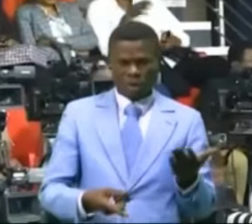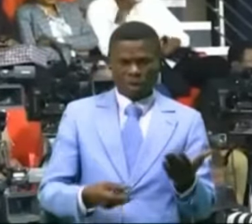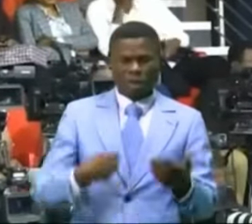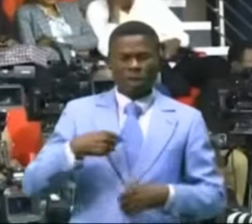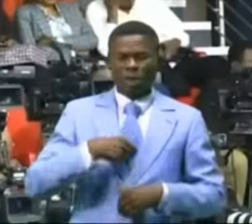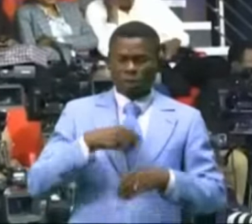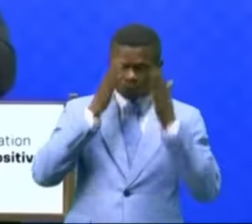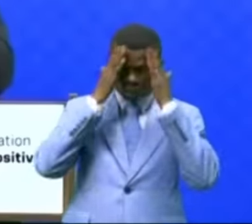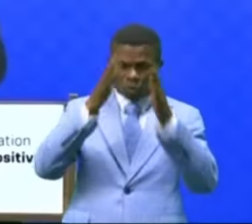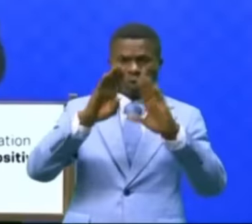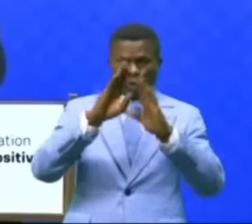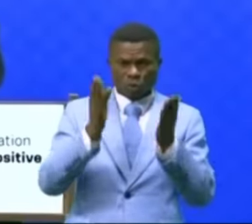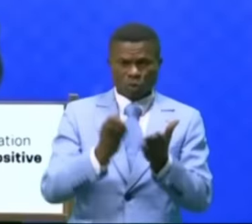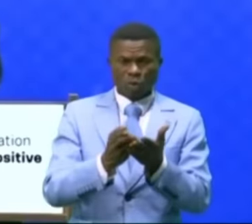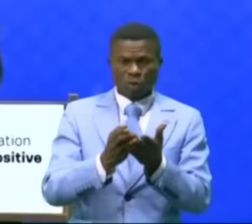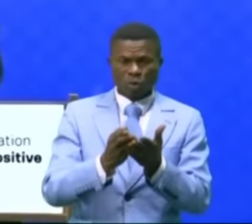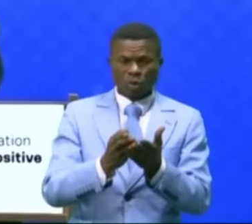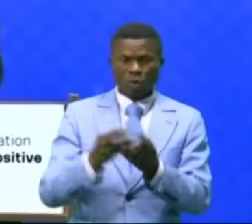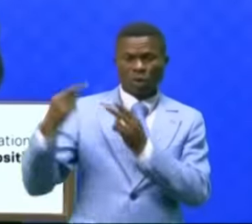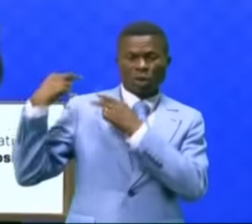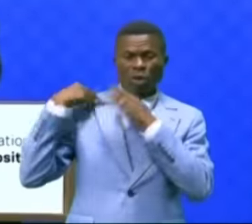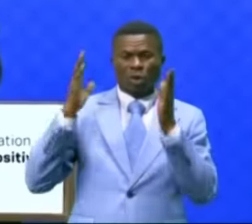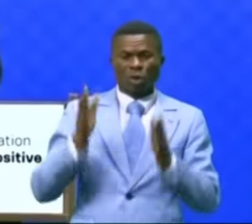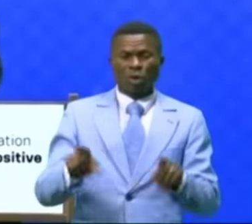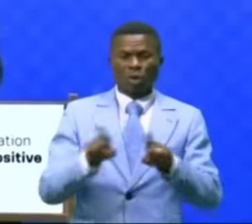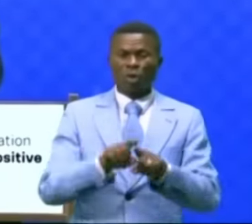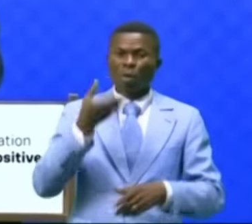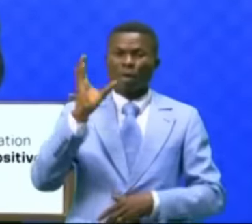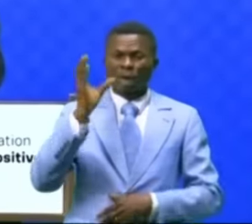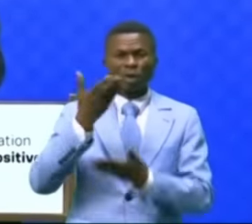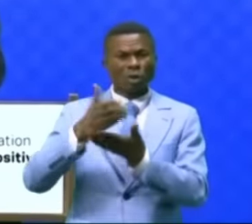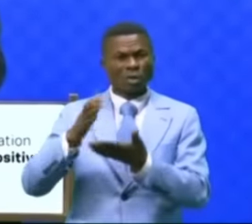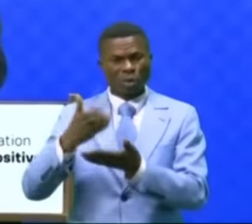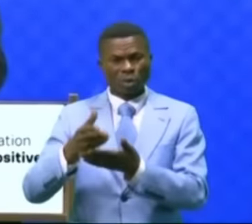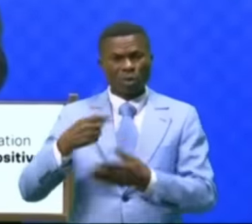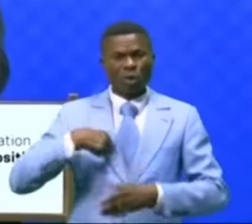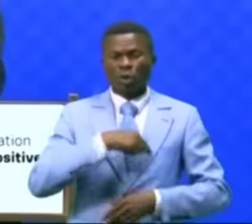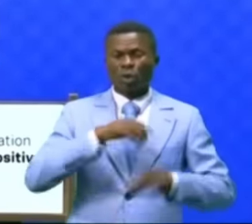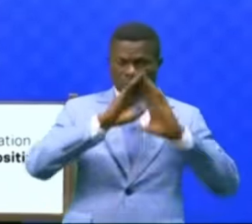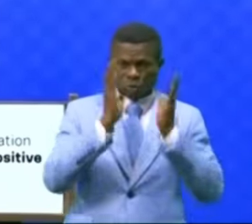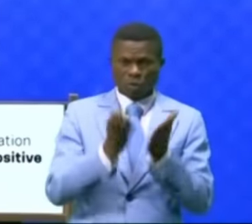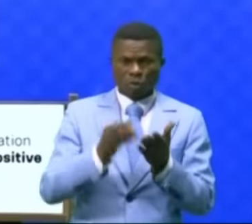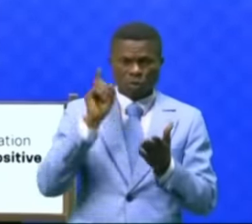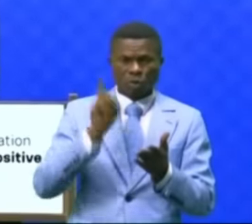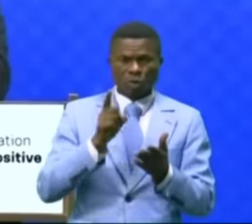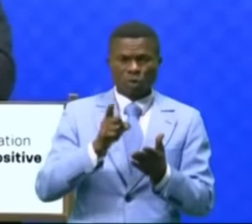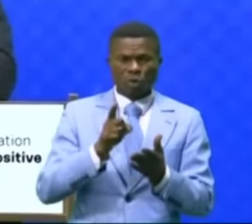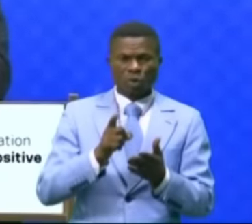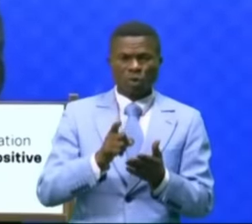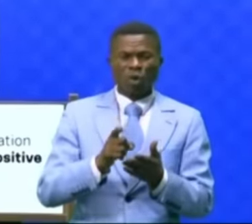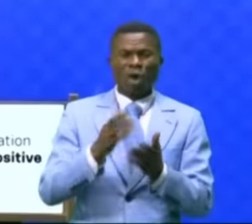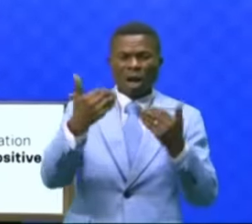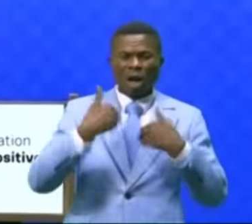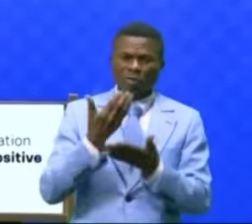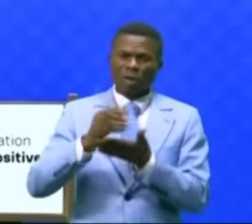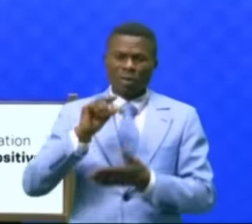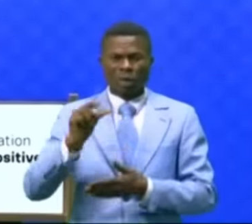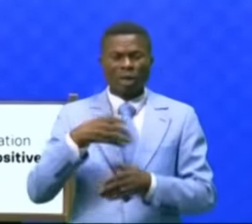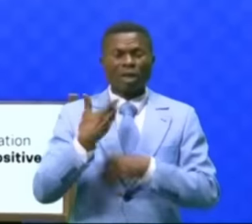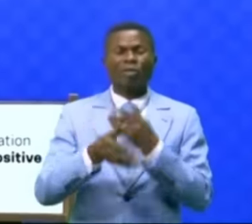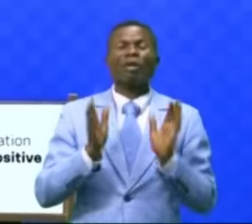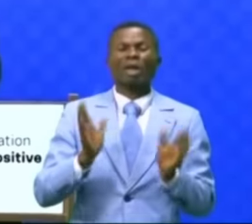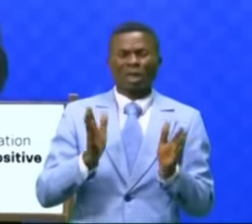regarder l'accès aux responsabilités comme un gâteau et que nous tous, nous devons avoir droit au chapitre? Je pense qu'il faut qu'on fasse très